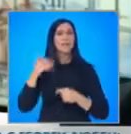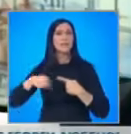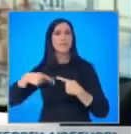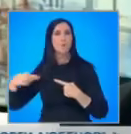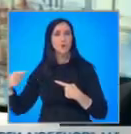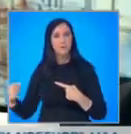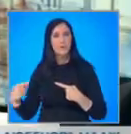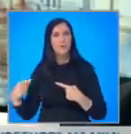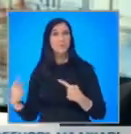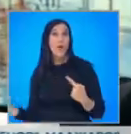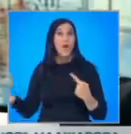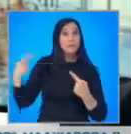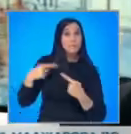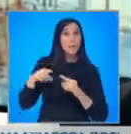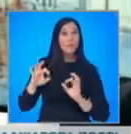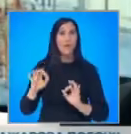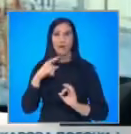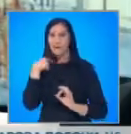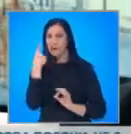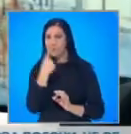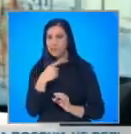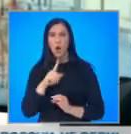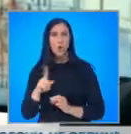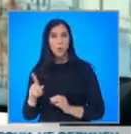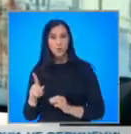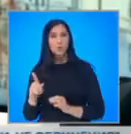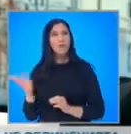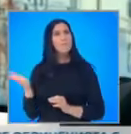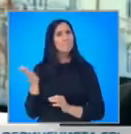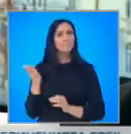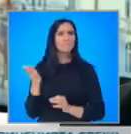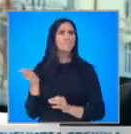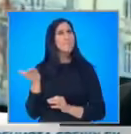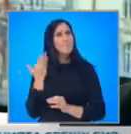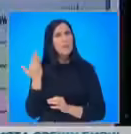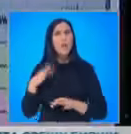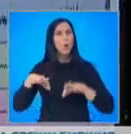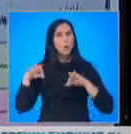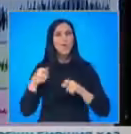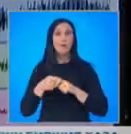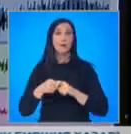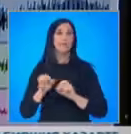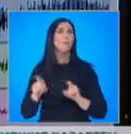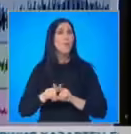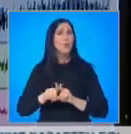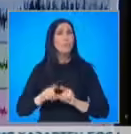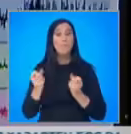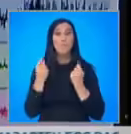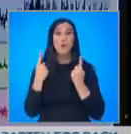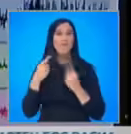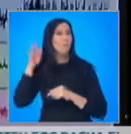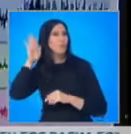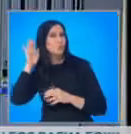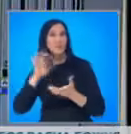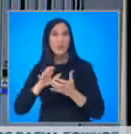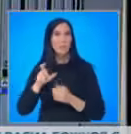процеси спрямо такива лица, които са били склонни да извършат такива прояви. Подслушвани политици